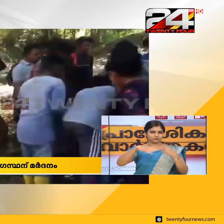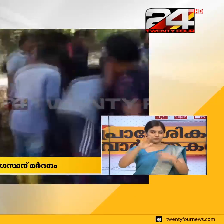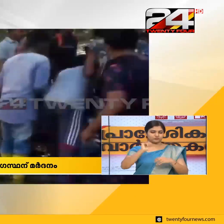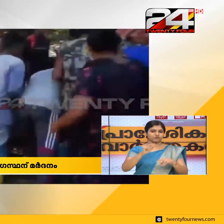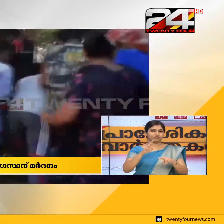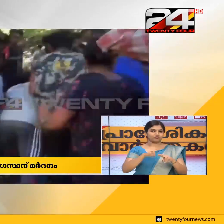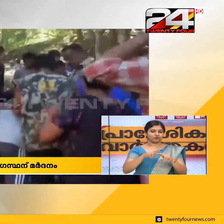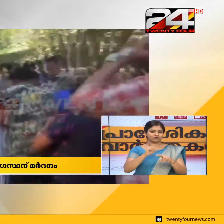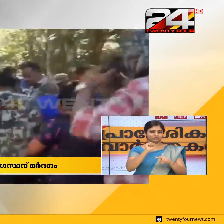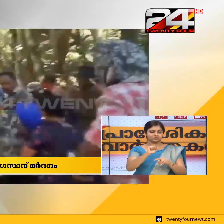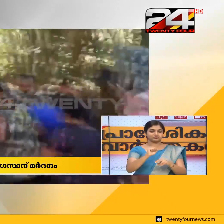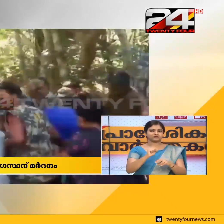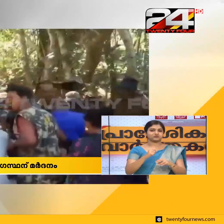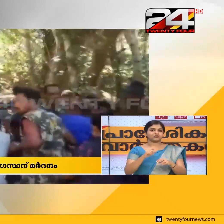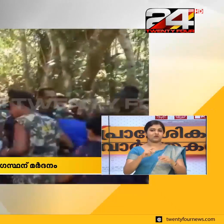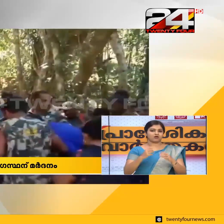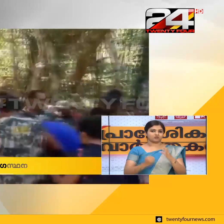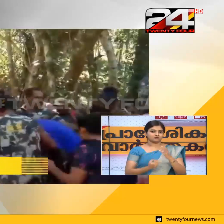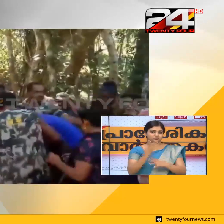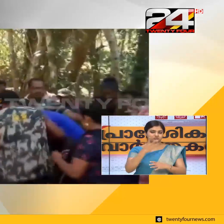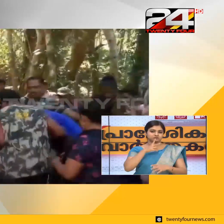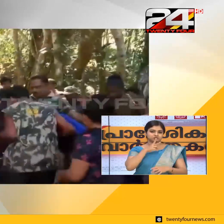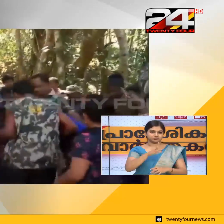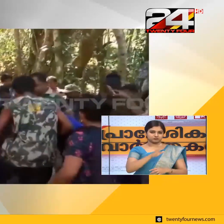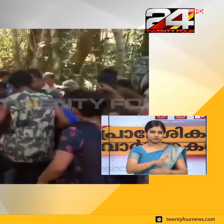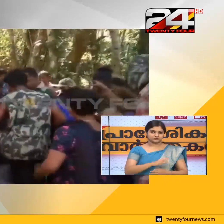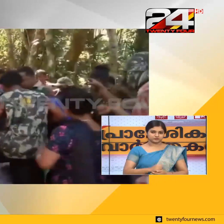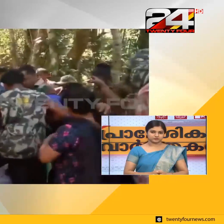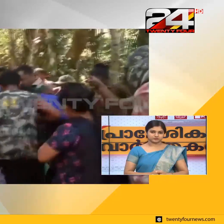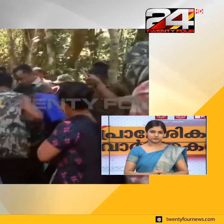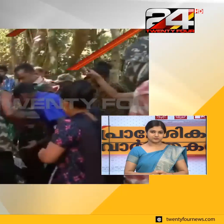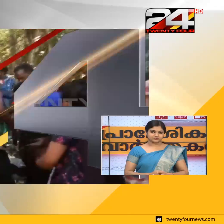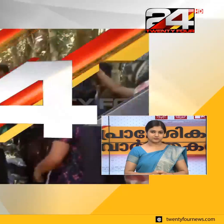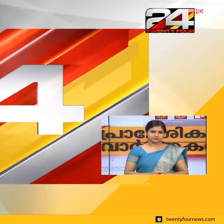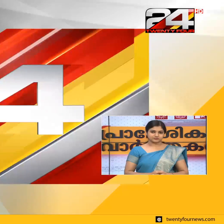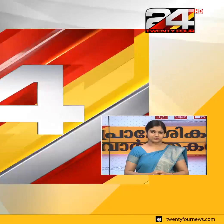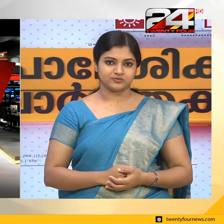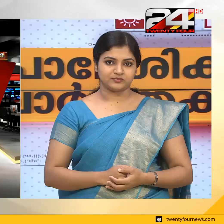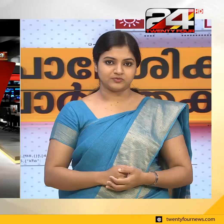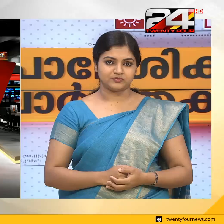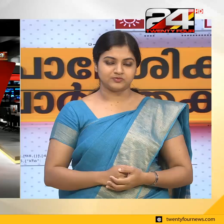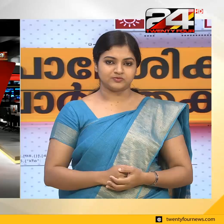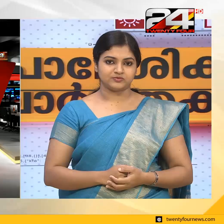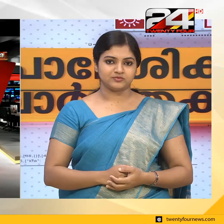ഫോറസ്റ്റ് പ്രൊട്ടക്റ്റീവ് സ്റ്റാഫ് ഓർഗനൈസേഷൻ ആവശ്യപ്പെട്ടു. 24 ഇടുക്കി.